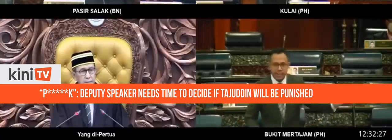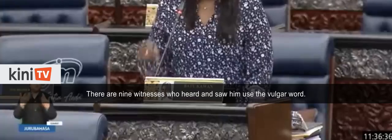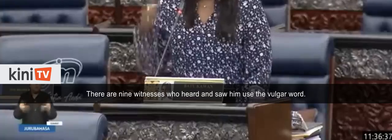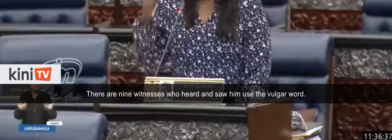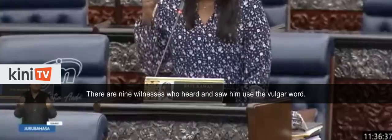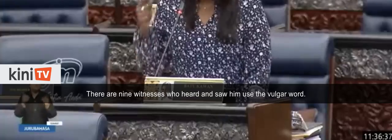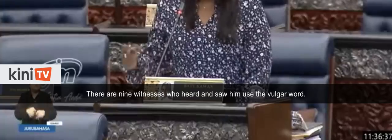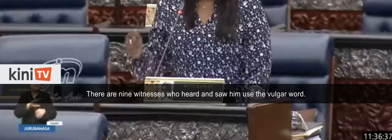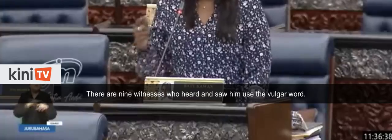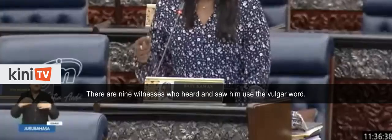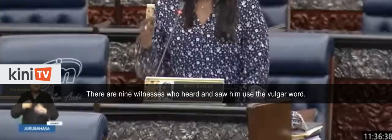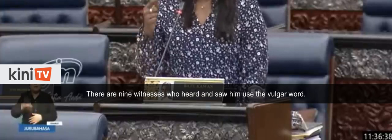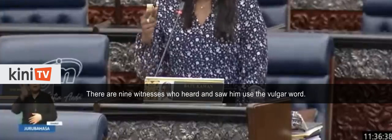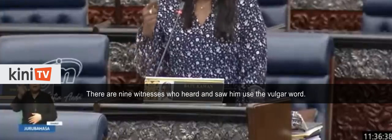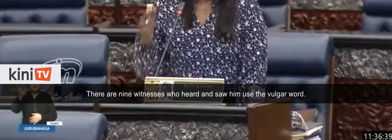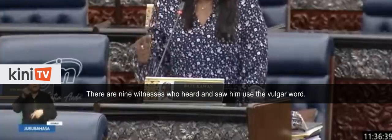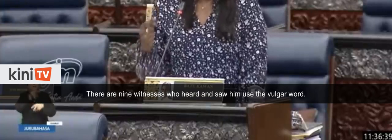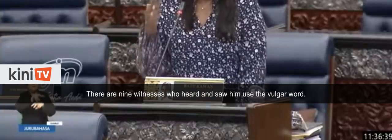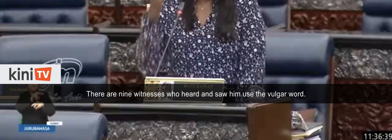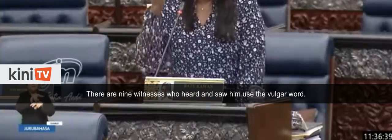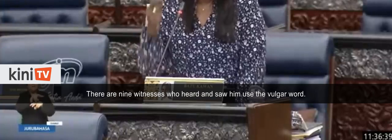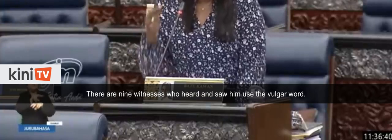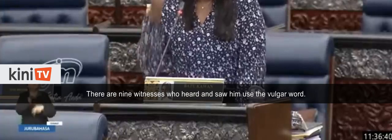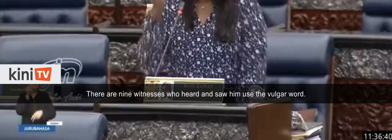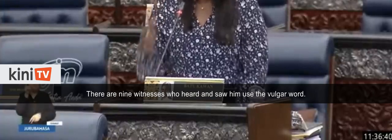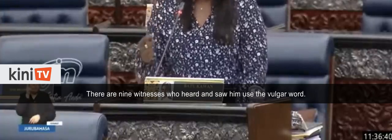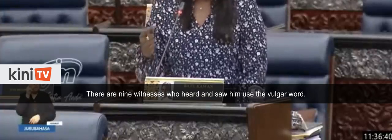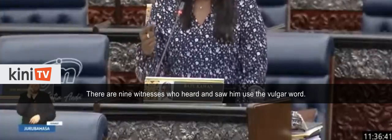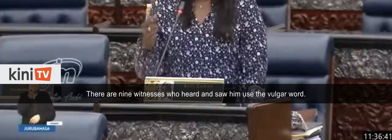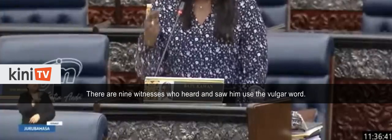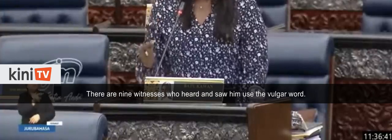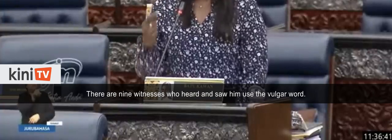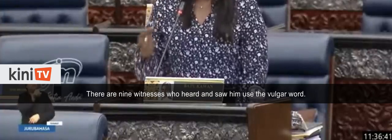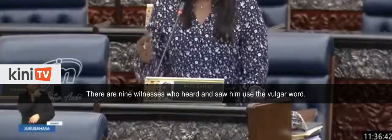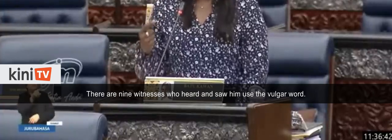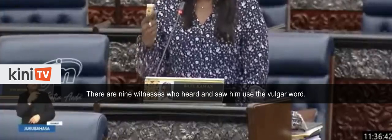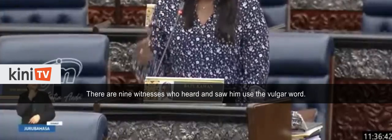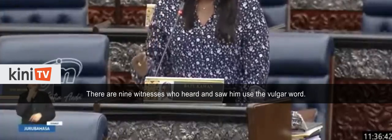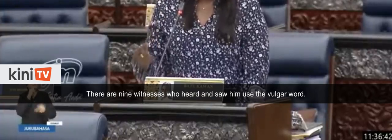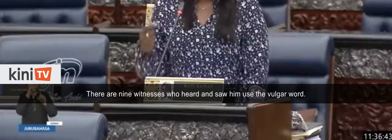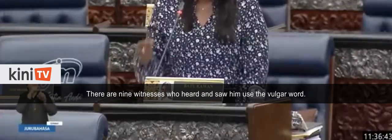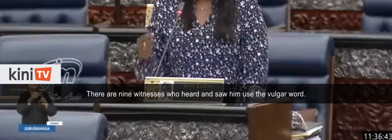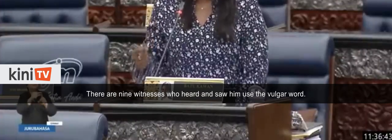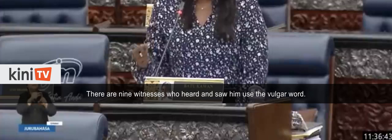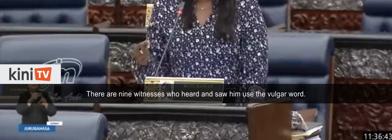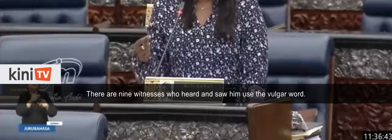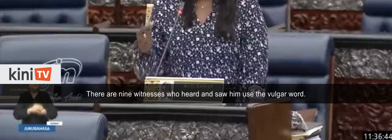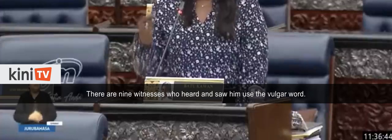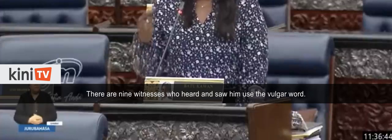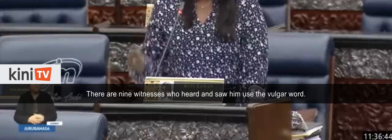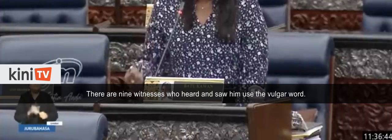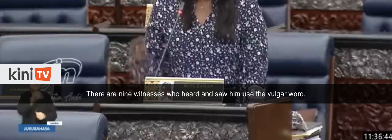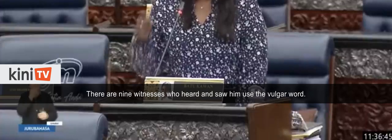house. Dan ada 9 saksi ahli-ahli parlimen yang telah mendengar dan melihat beliau melakukan perkara terkutuk